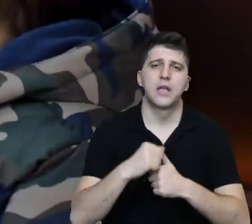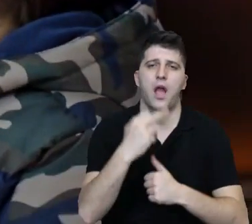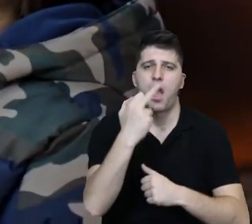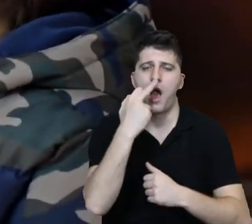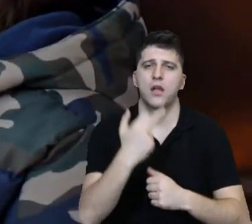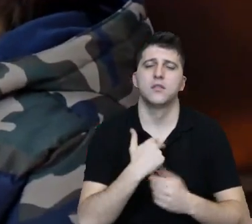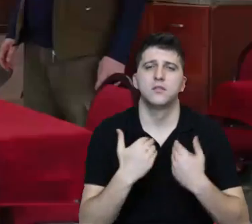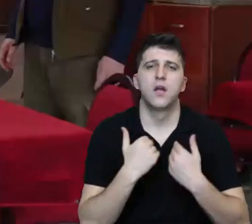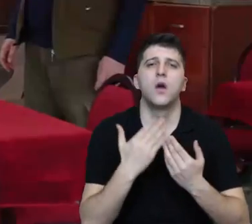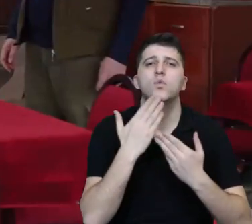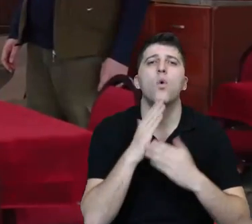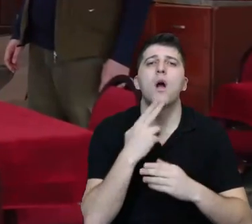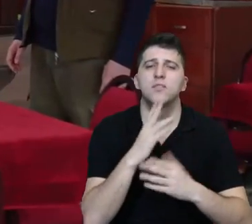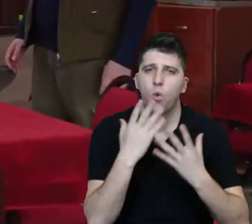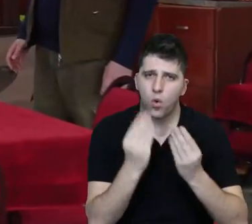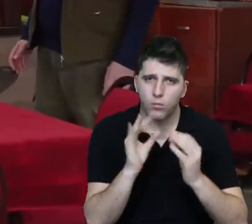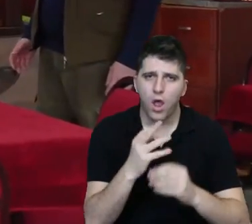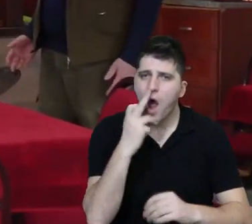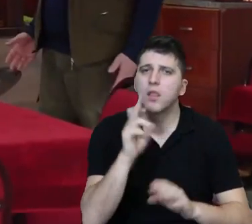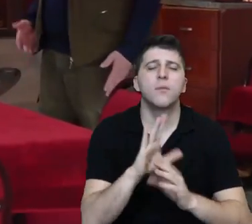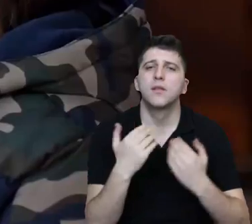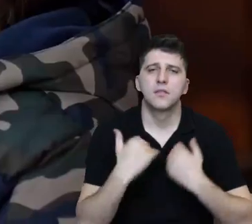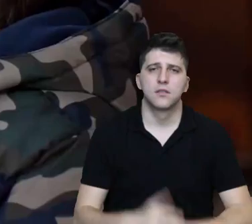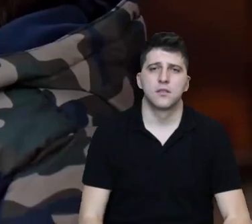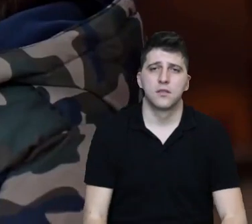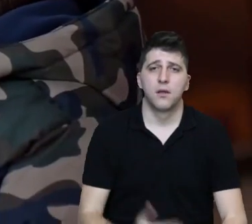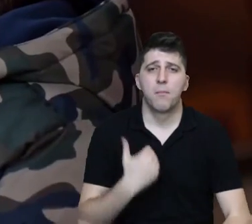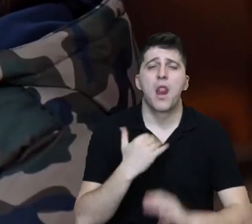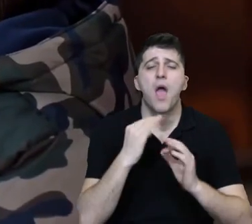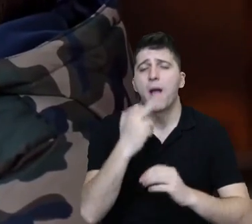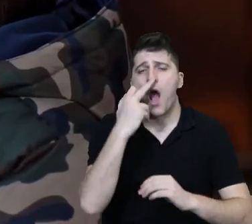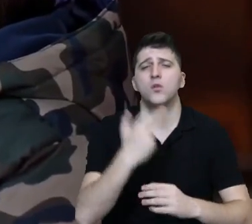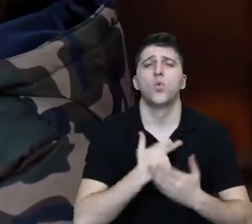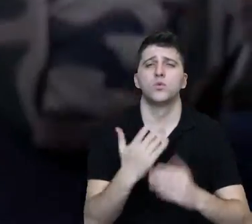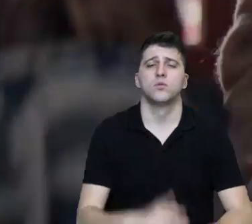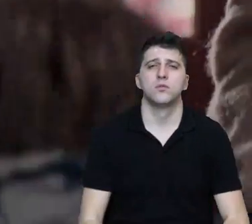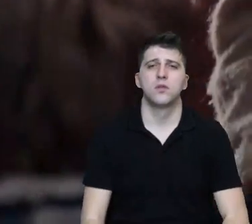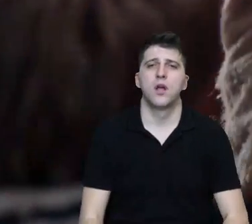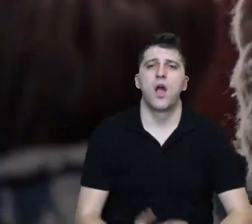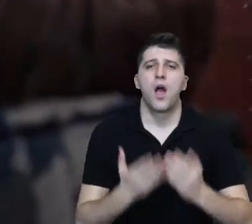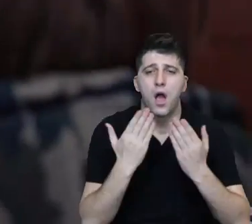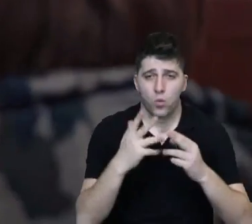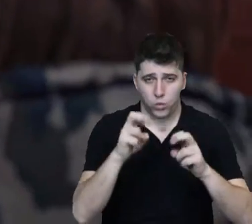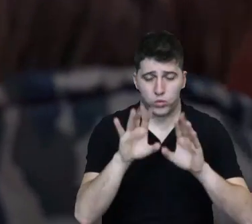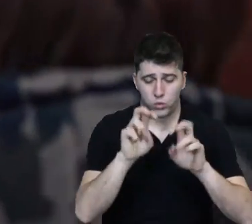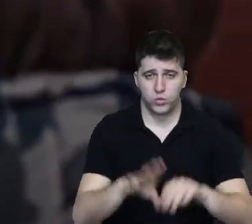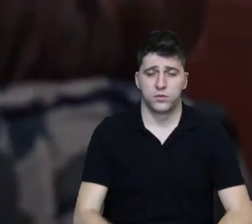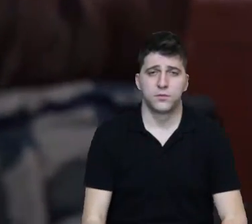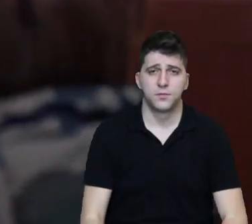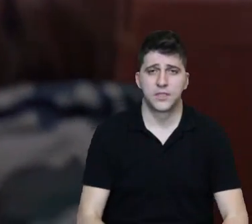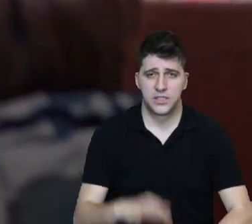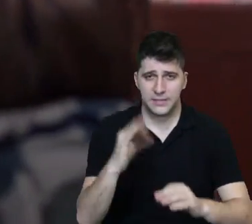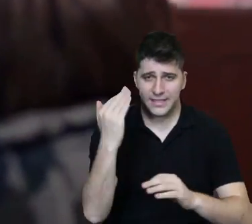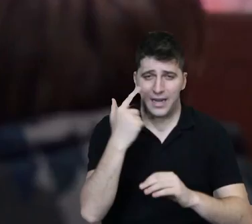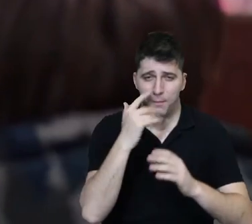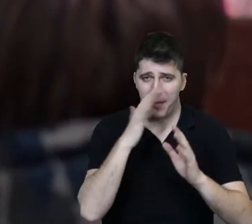kandırdınız. Aa yok ablacığım, olur mu öyle şey? Ne kandırması? Beni hep kandırıyorsunuz. Aa şişt, otur bakayım sen. Şimdi gelirler